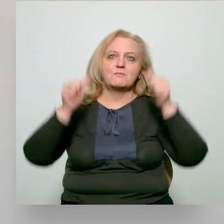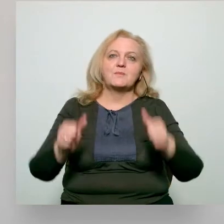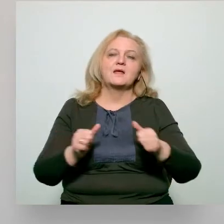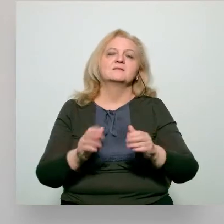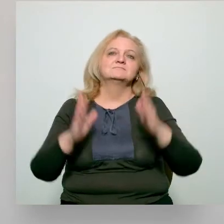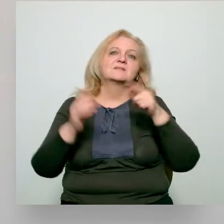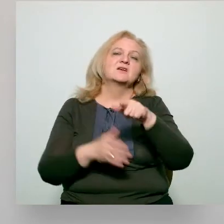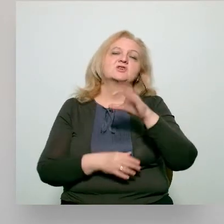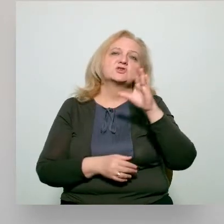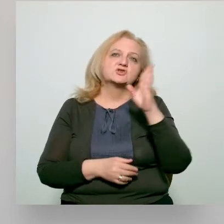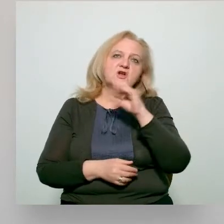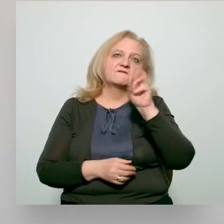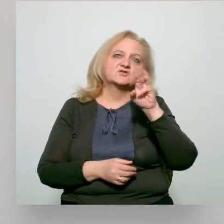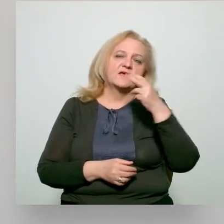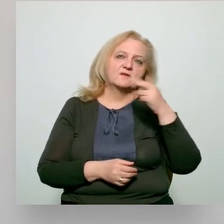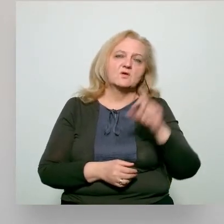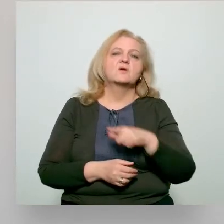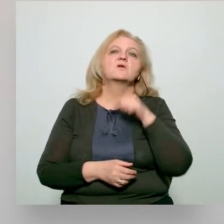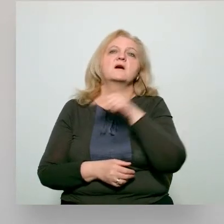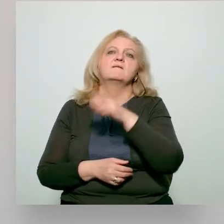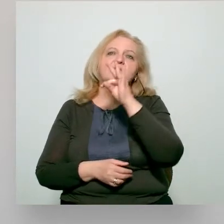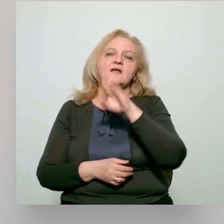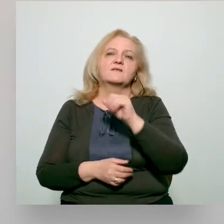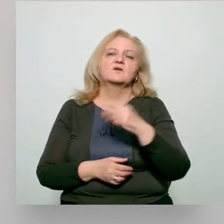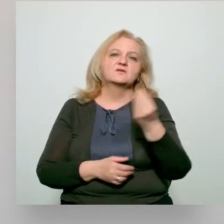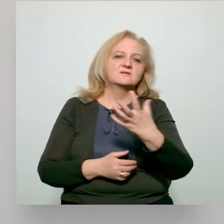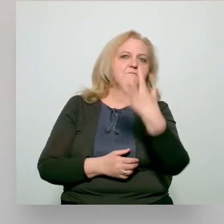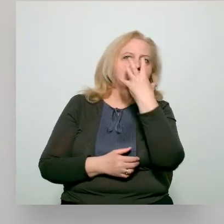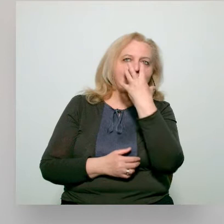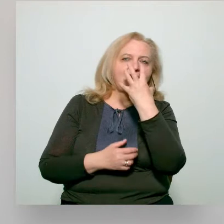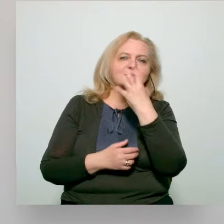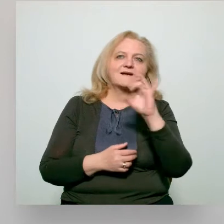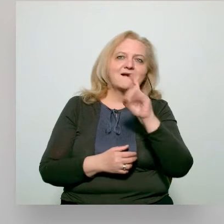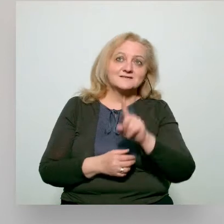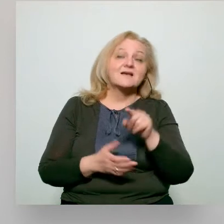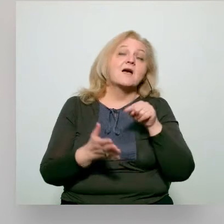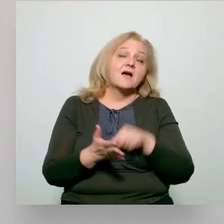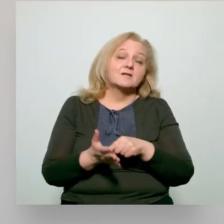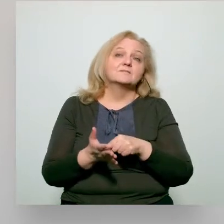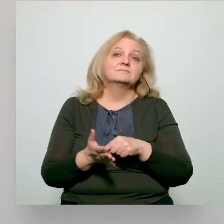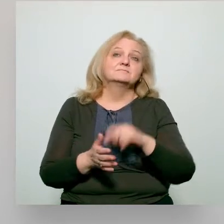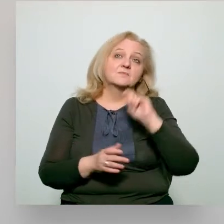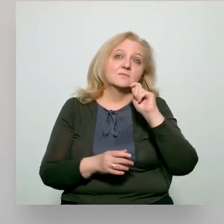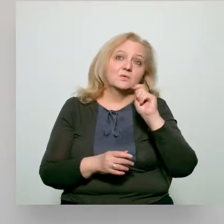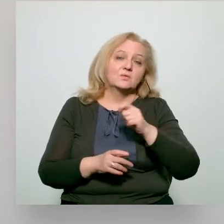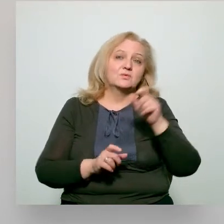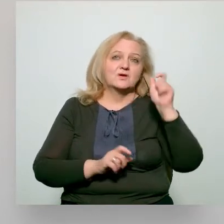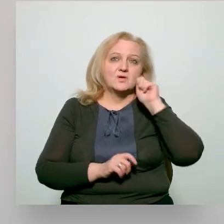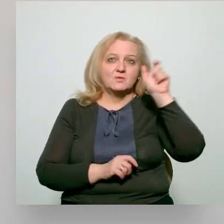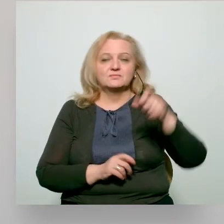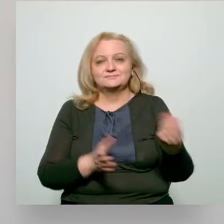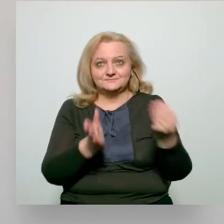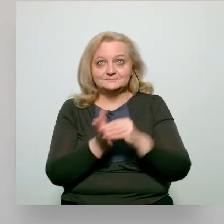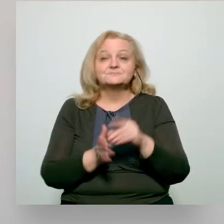Szewczenko, Franko w maskach gazowych, jeszcze Lesia Ukrainka w dodatku w masce gazowej. I